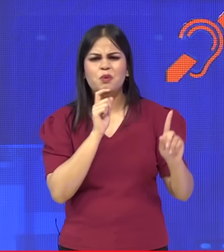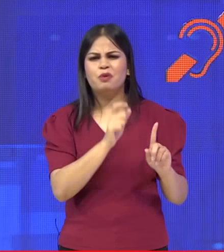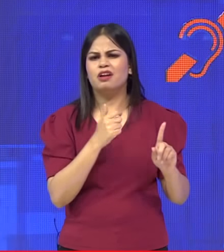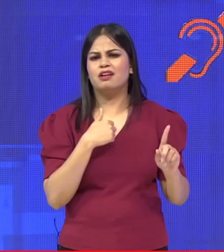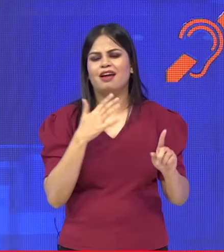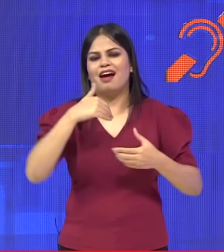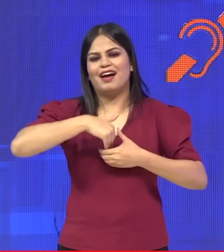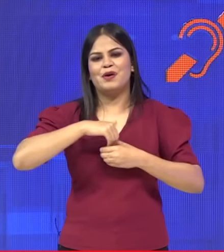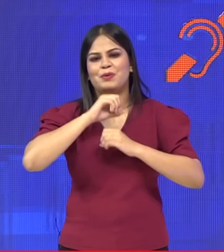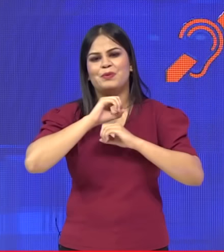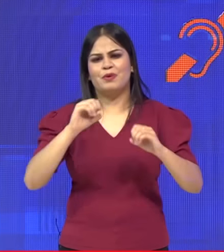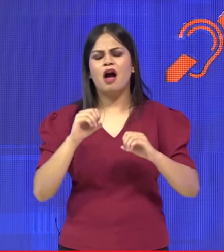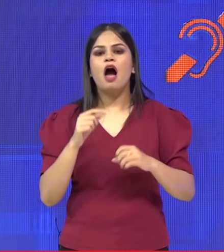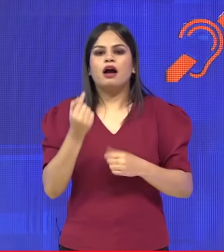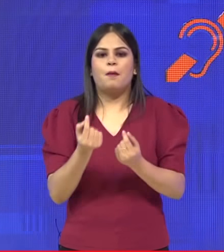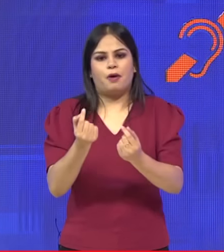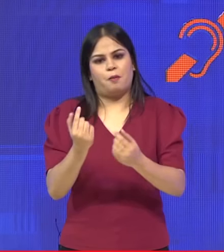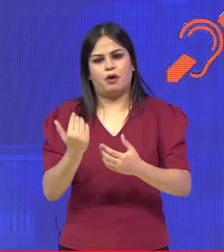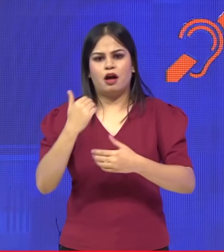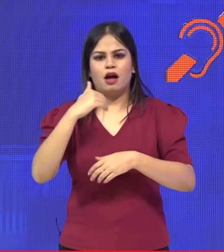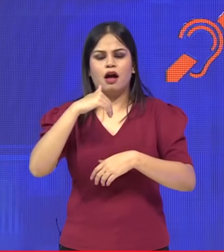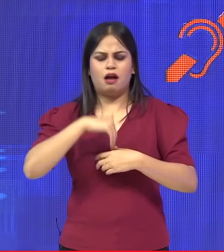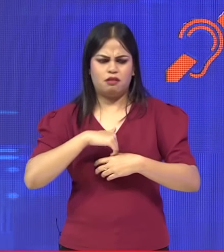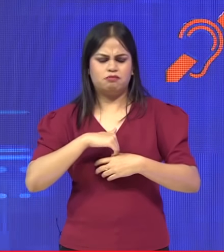मेरे में है नहीं वो आदत है कभी-कभी